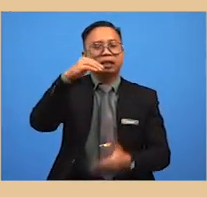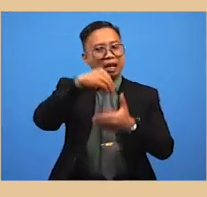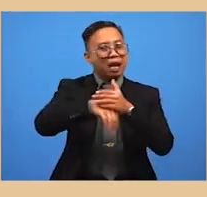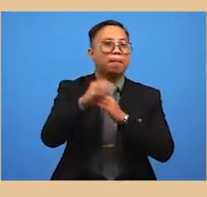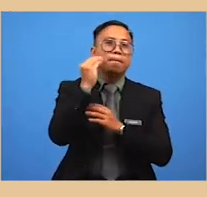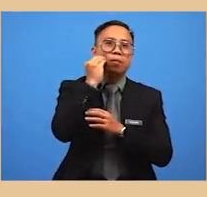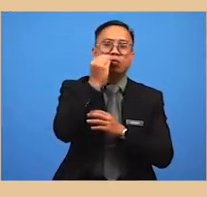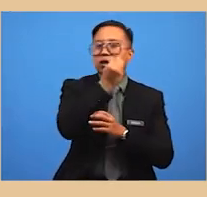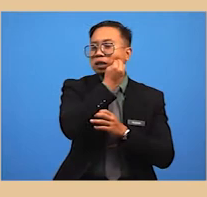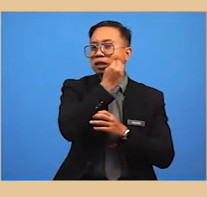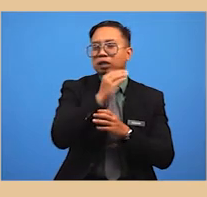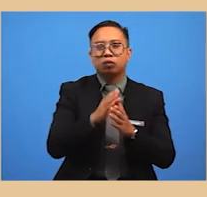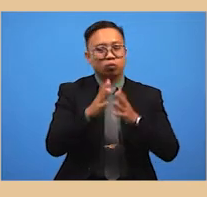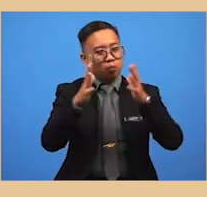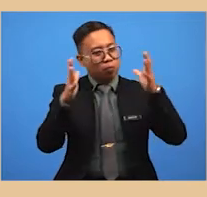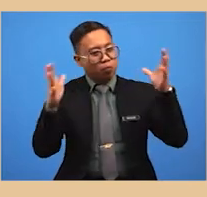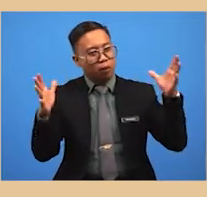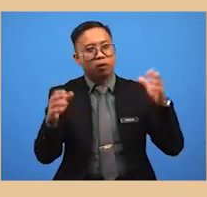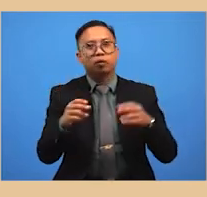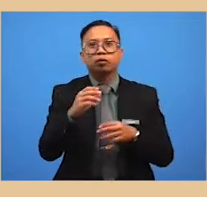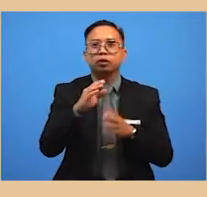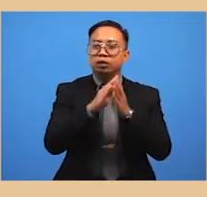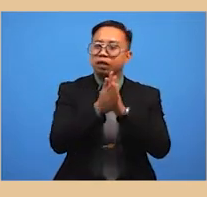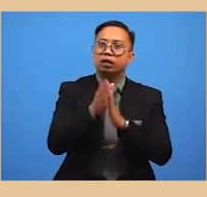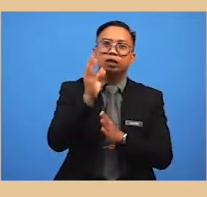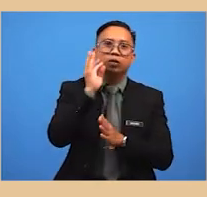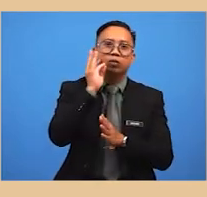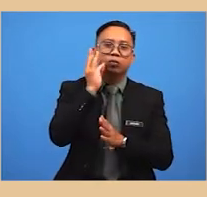bunga akan berkembang menjadi buah.